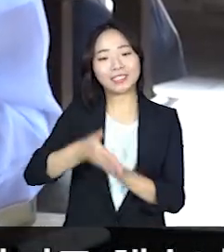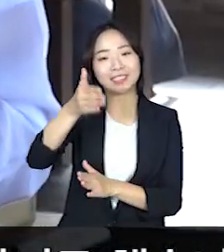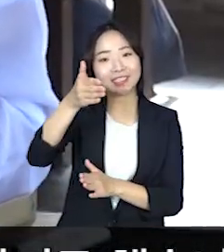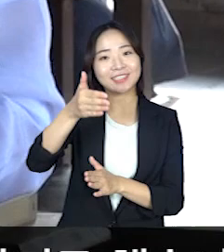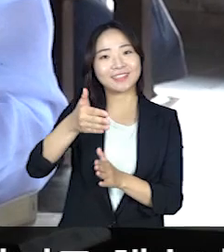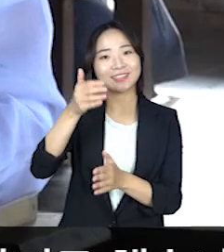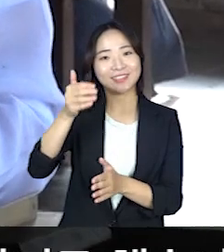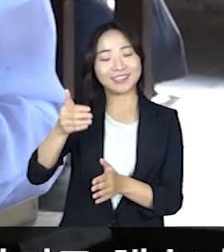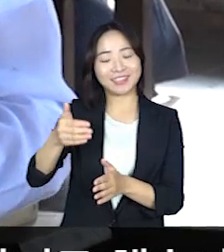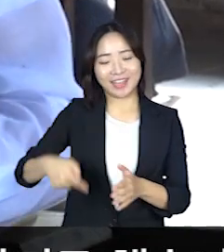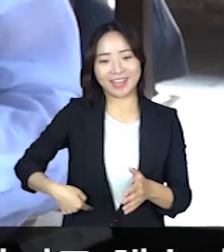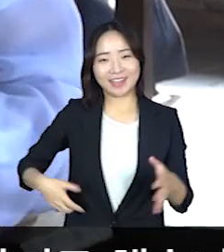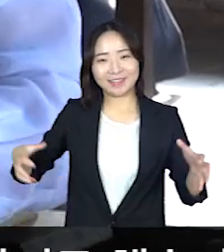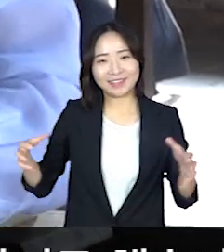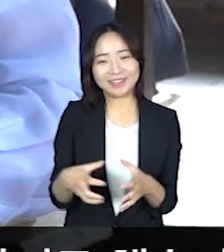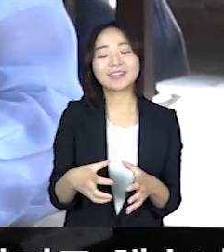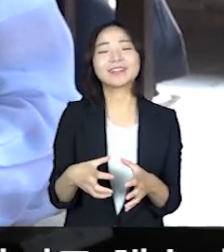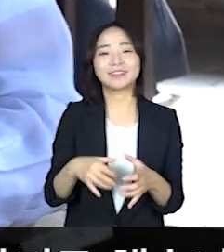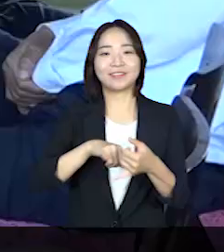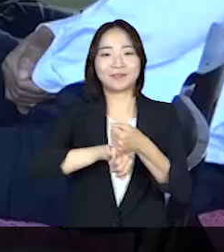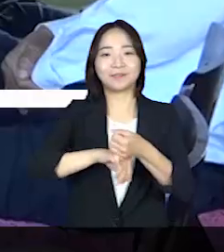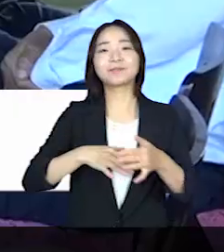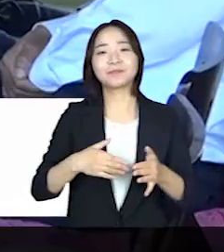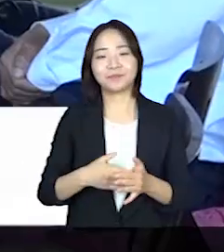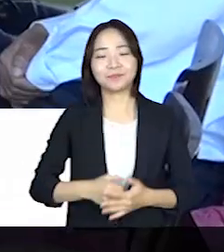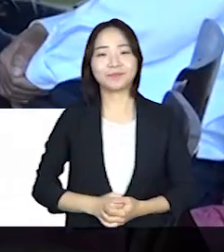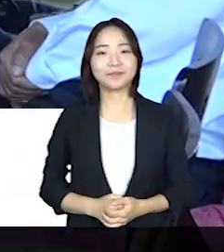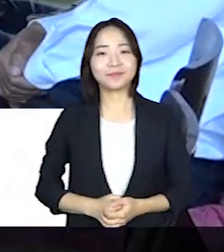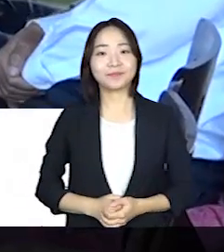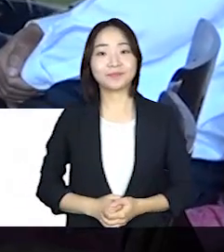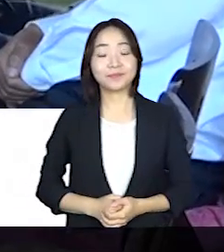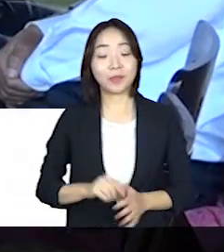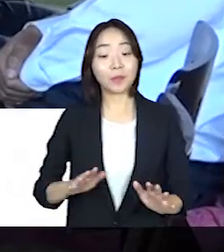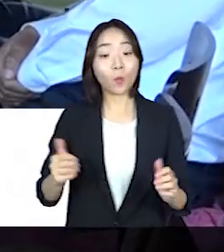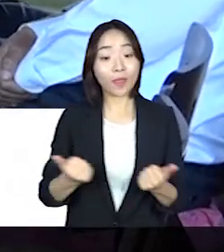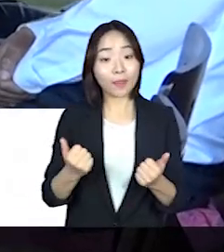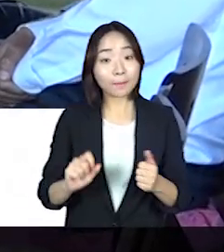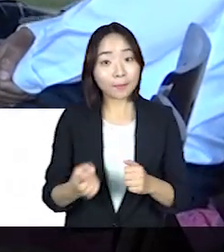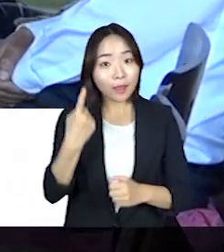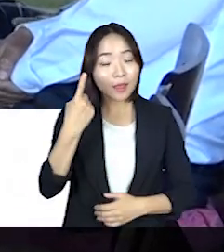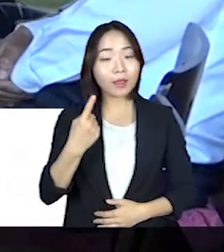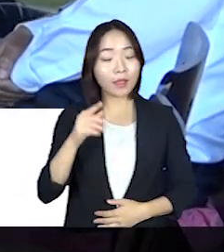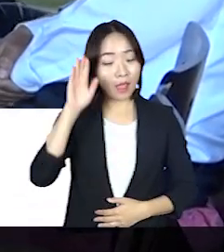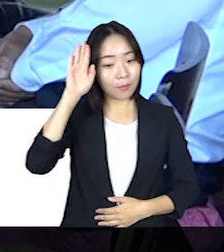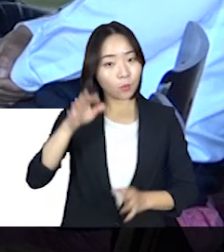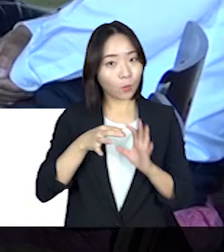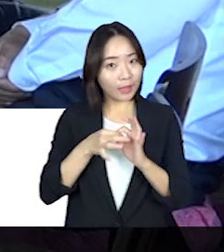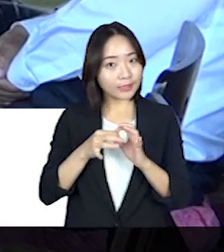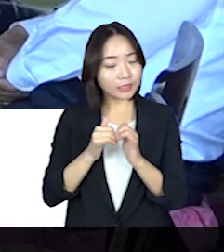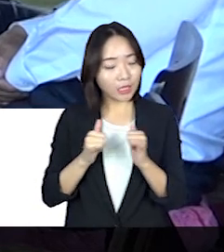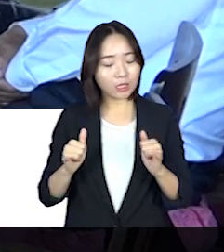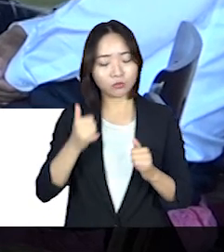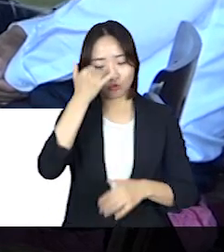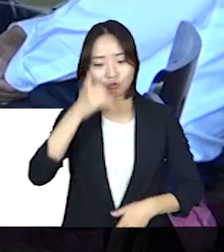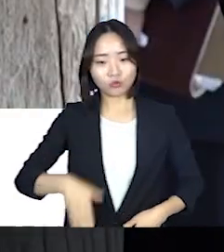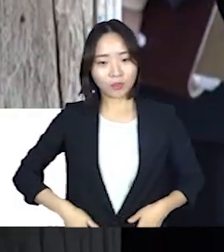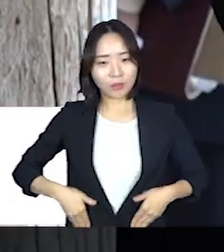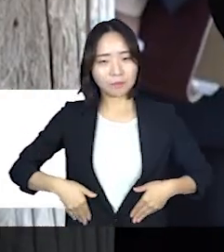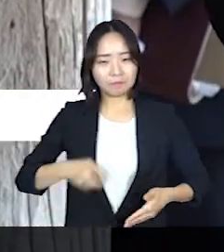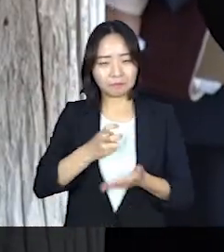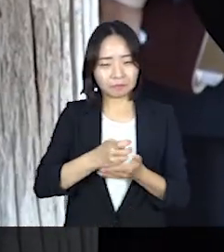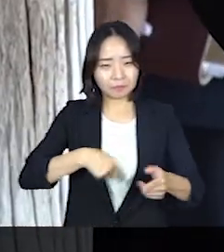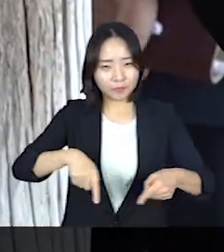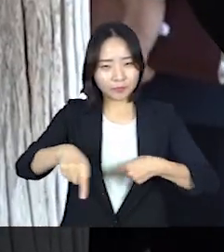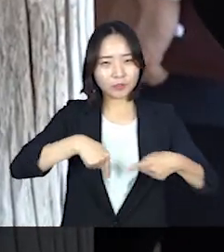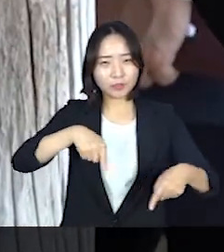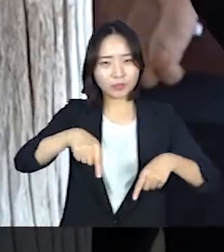시군 간 상생협력을 강화하기로 했습니다. 이번 회의를 통해 충청남도와 천안시를 비롯한 시군 관계자 등은